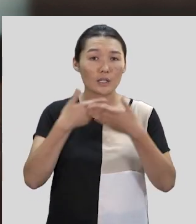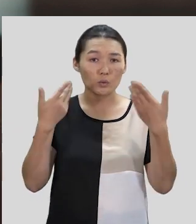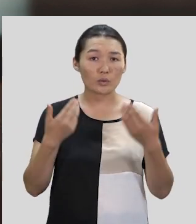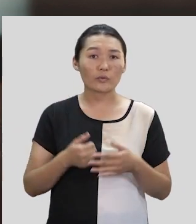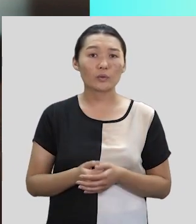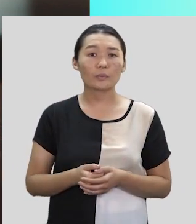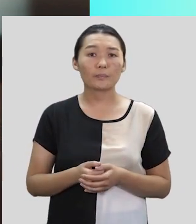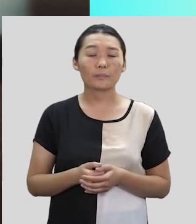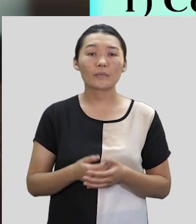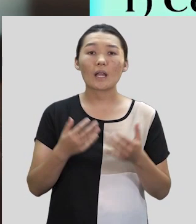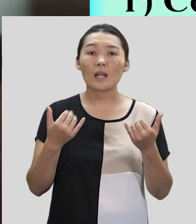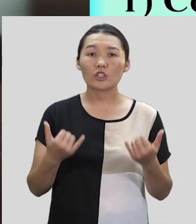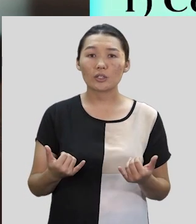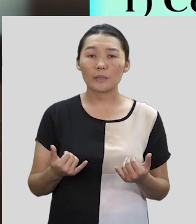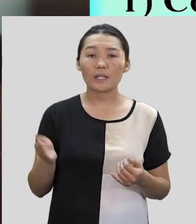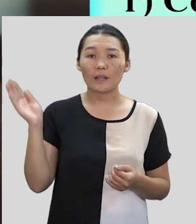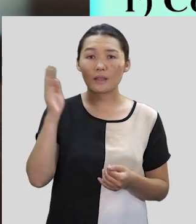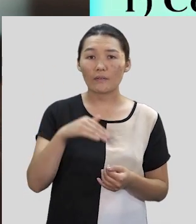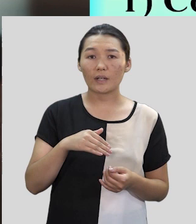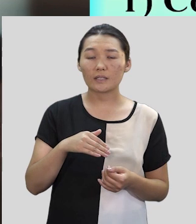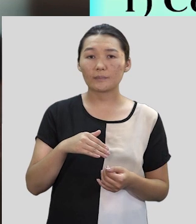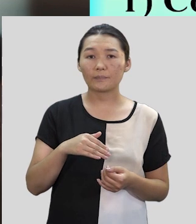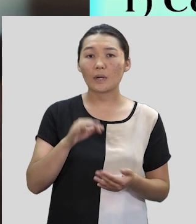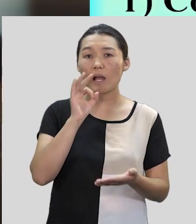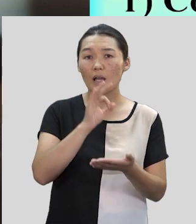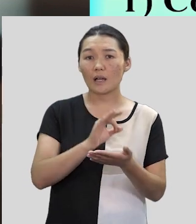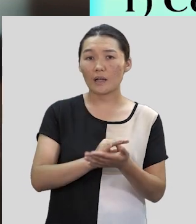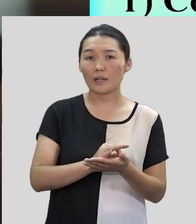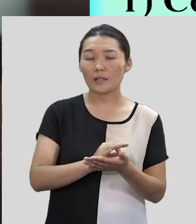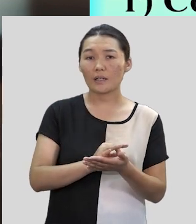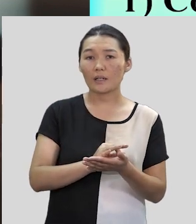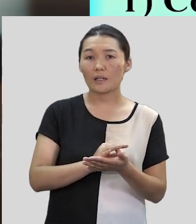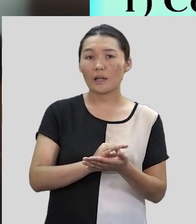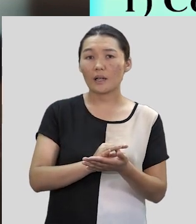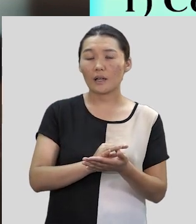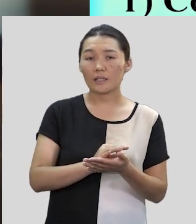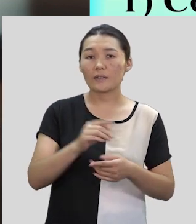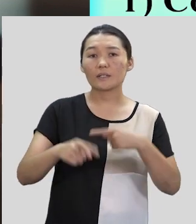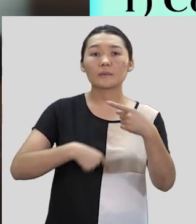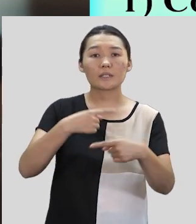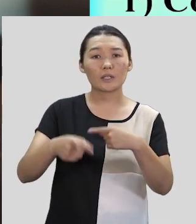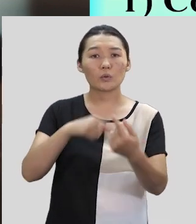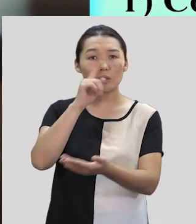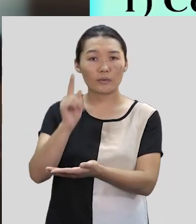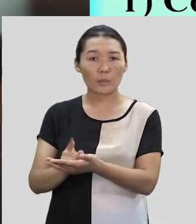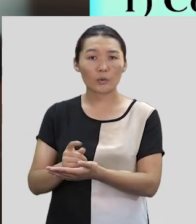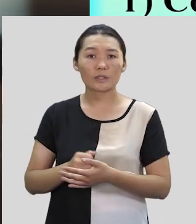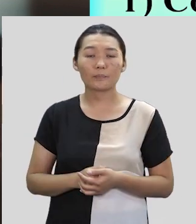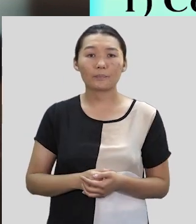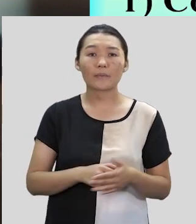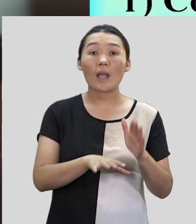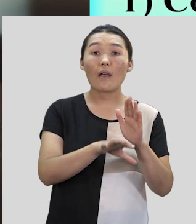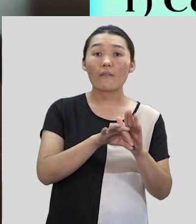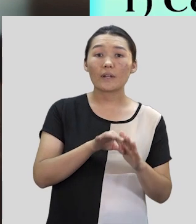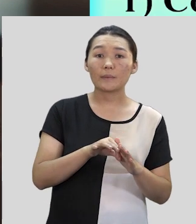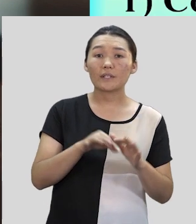а теперь давайте с вами ответим на следующие вопросы выберите